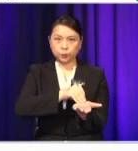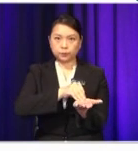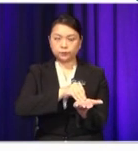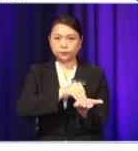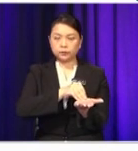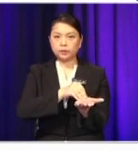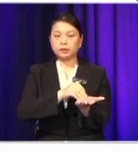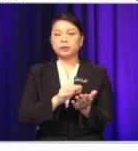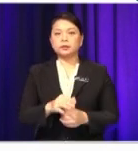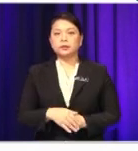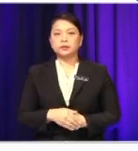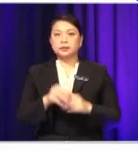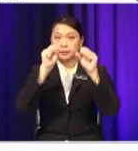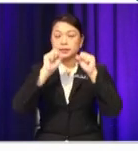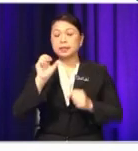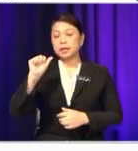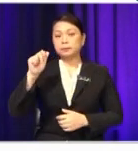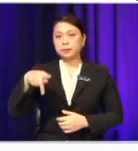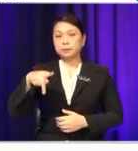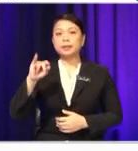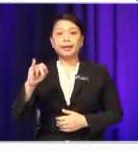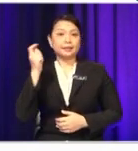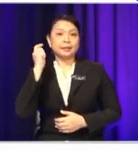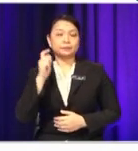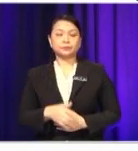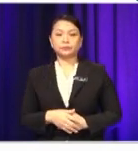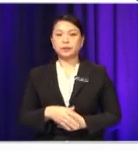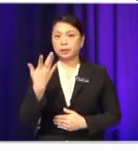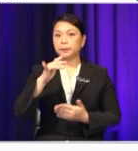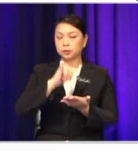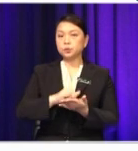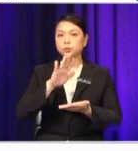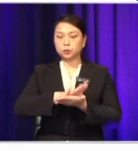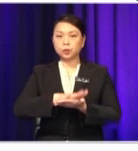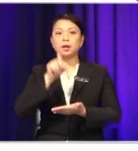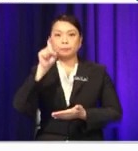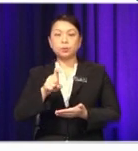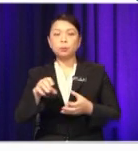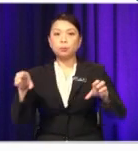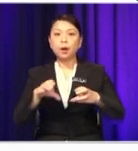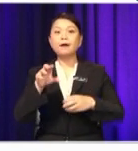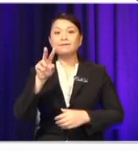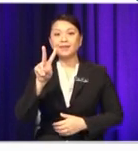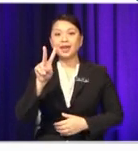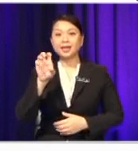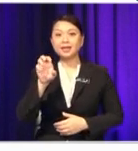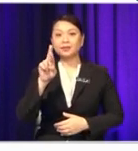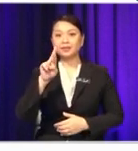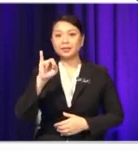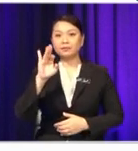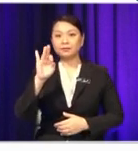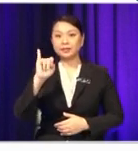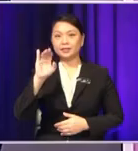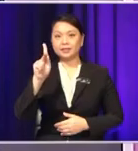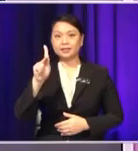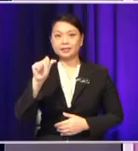sistem APPI tadi. Dan yang keenam, sekolah juga perlu membuat verifikasi instrumen, iaitu sekolah akan melihat